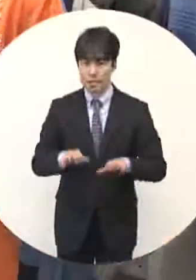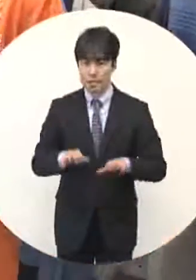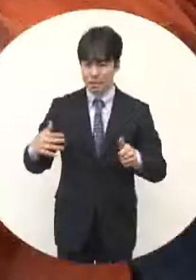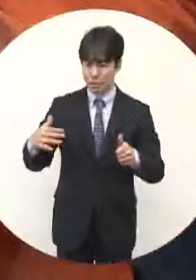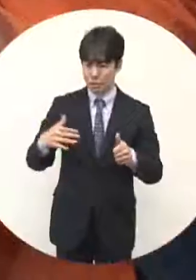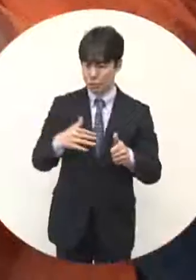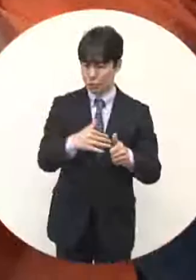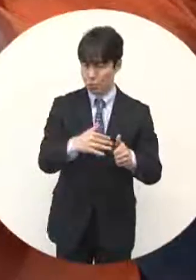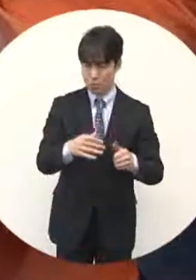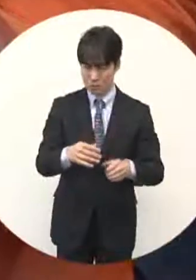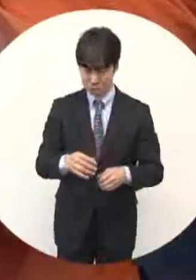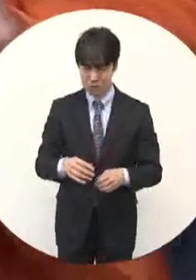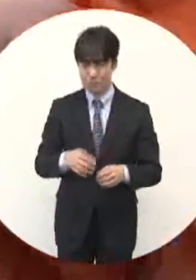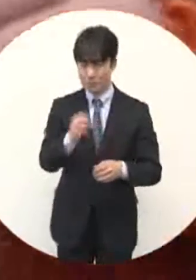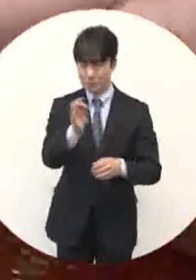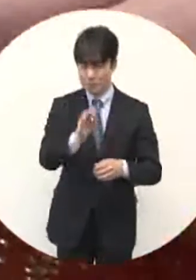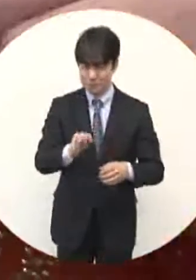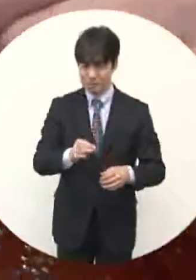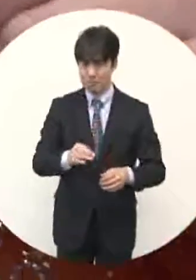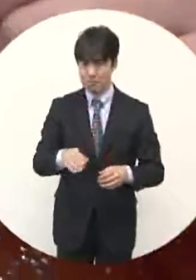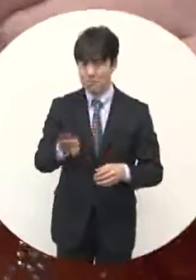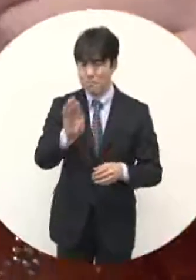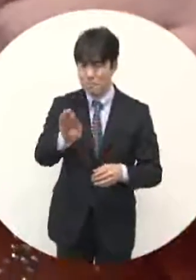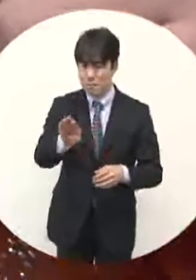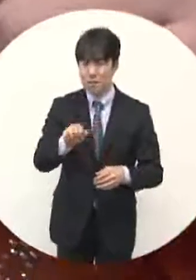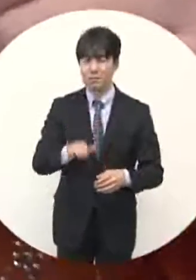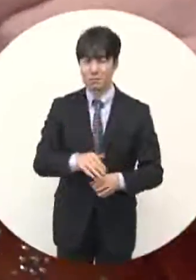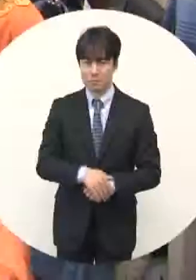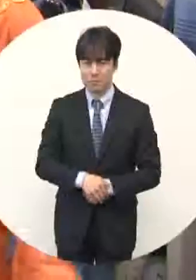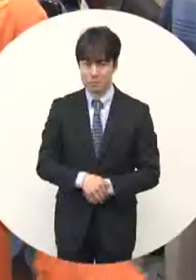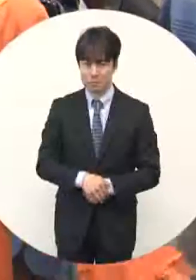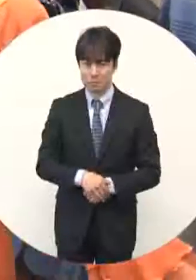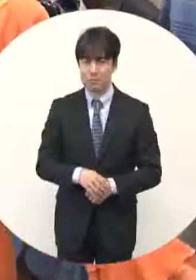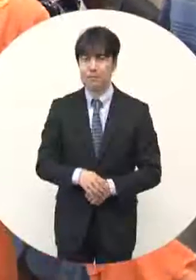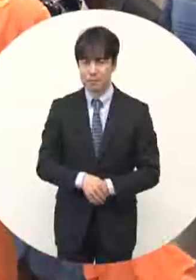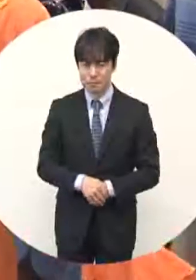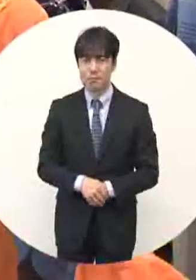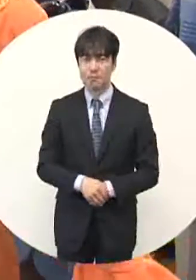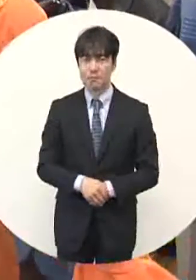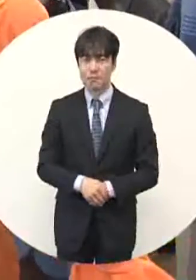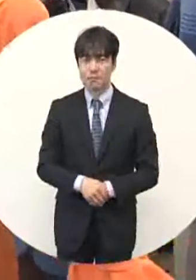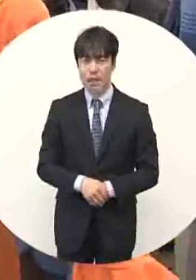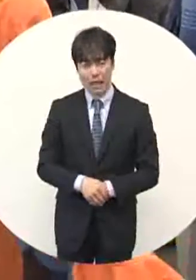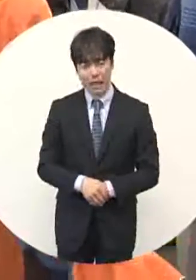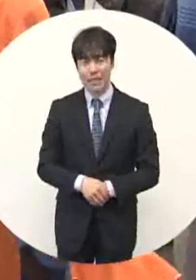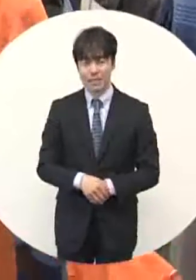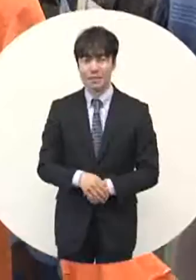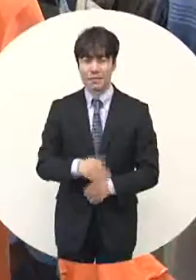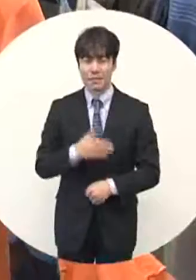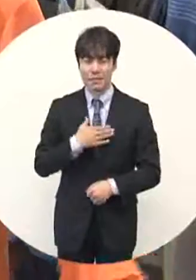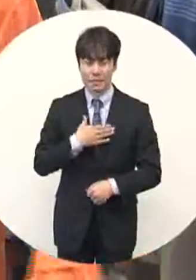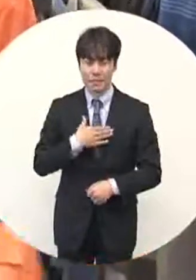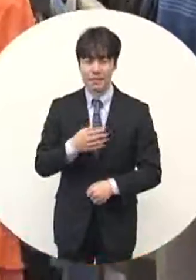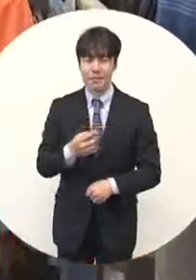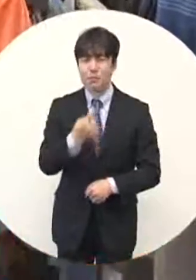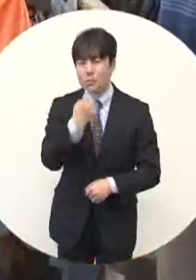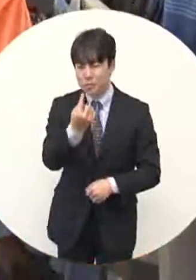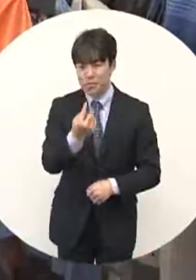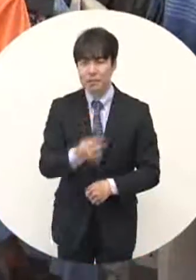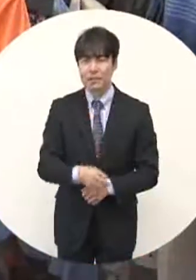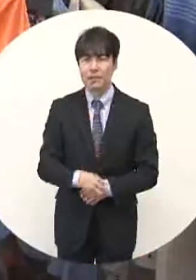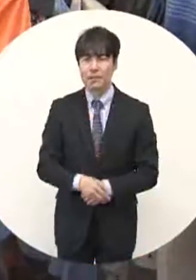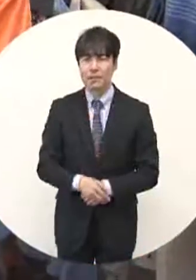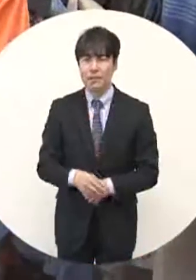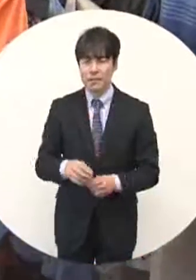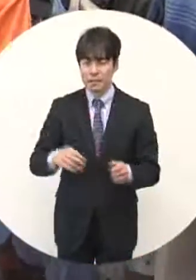ット商品ということなんですよね。 はい、はい、 ヒ ット商品なんですね。 ね、 は い、そうなんです。 そうなんです。ただ一つ言わせていただきますと、はい、ワンポイントとしまして、はい、ヒット